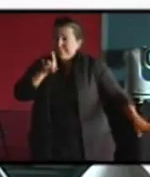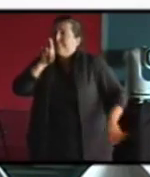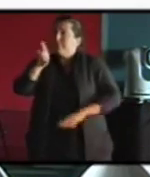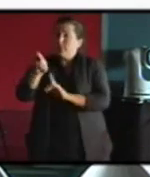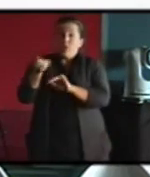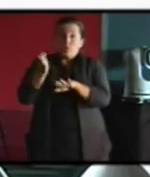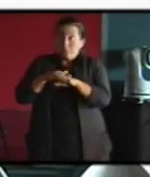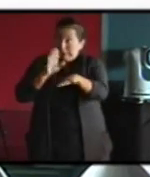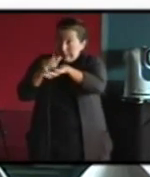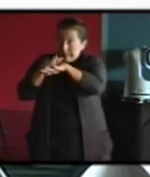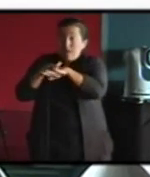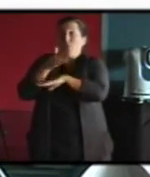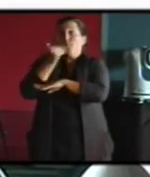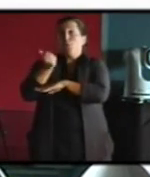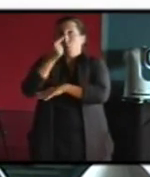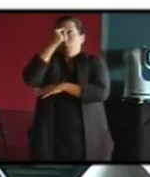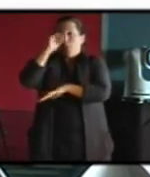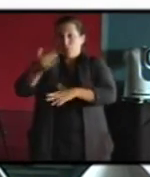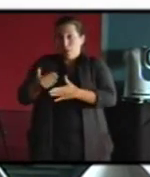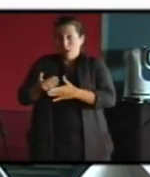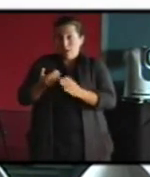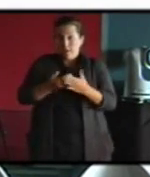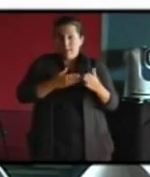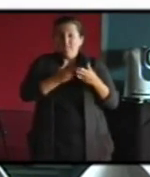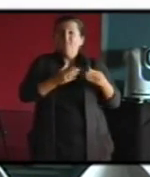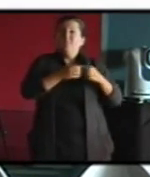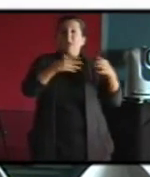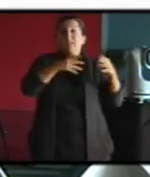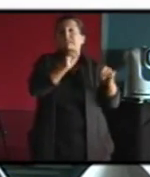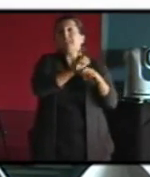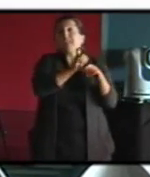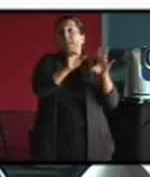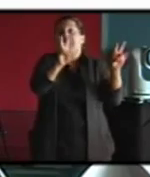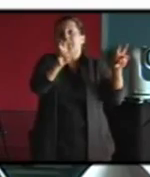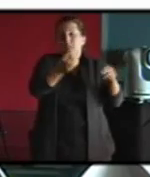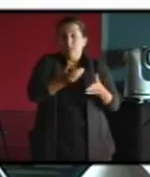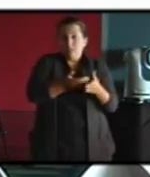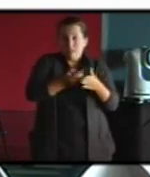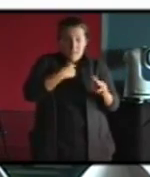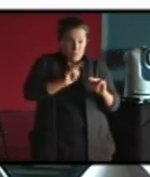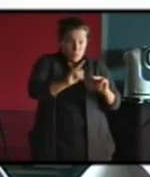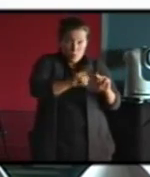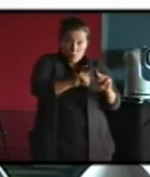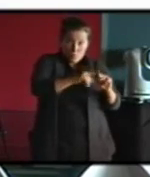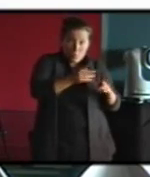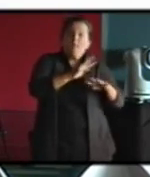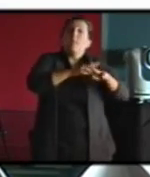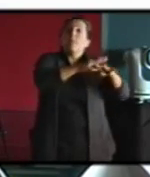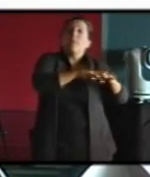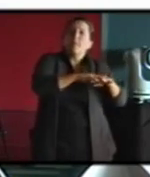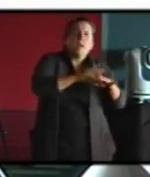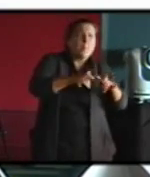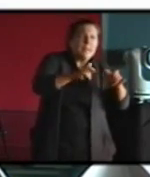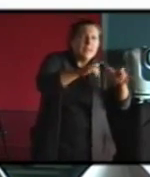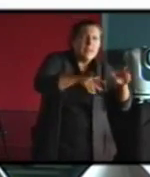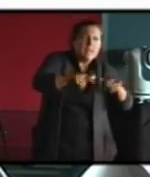serait intéressant de plutôt avoir en tête la masse critique de choses qui allaient être faites dans les quartiers d'habitats sociaux qui ont été aussi